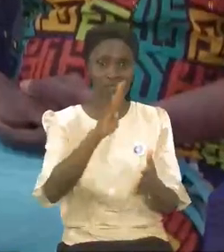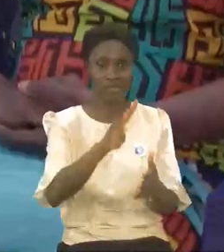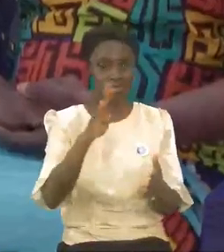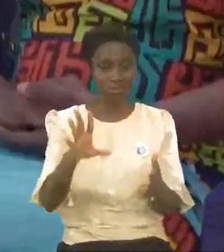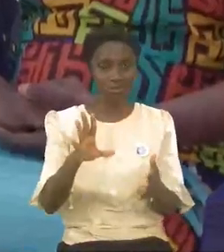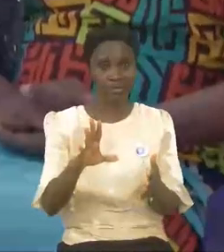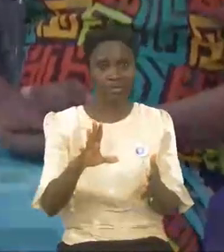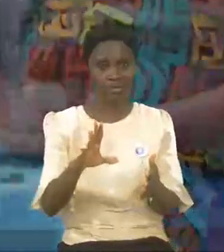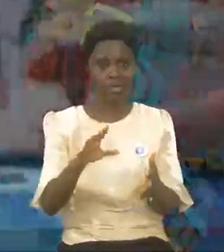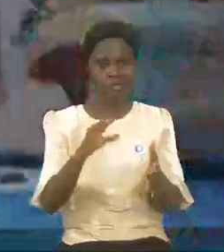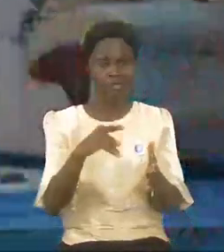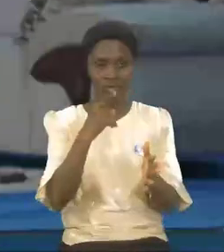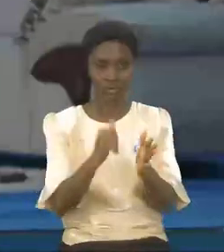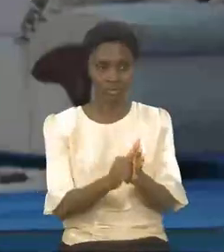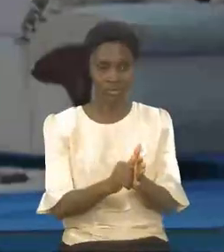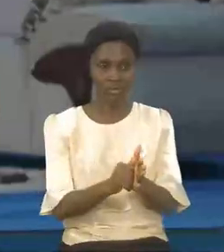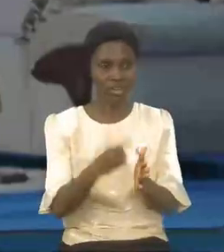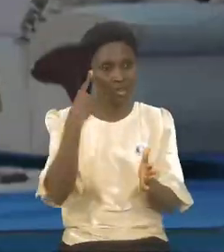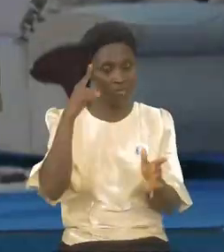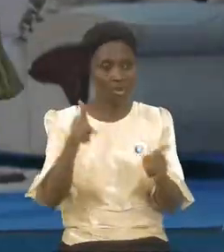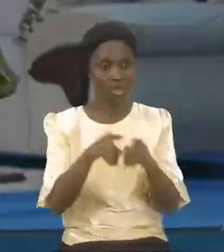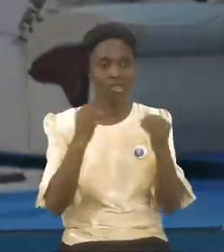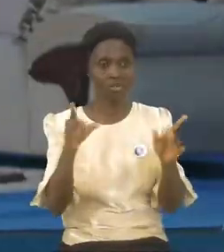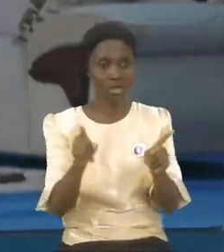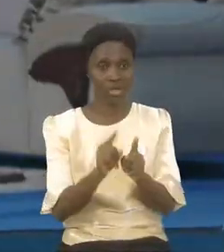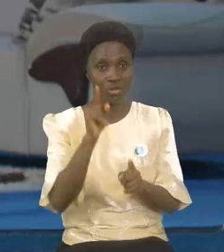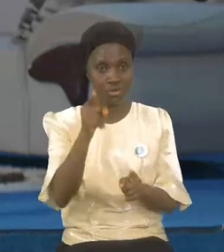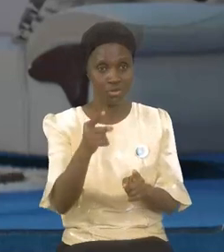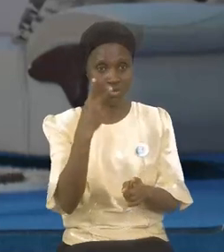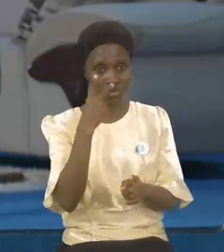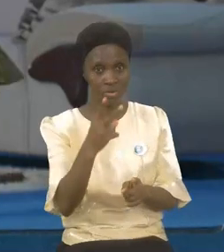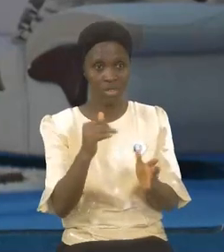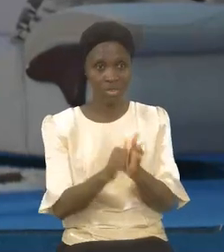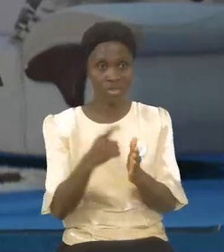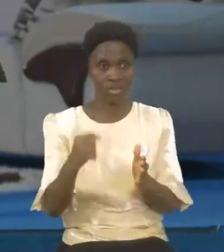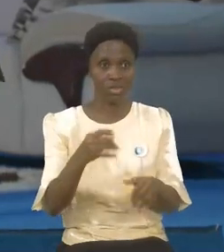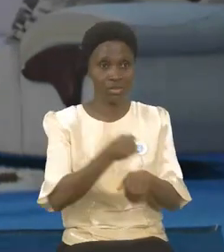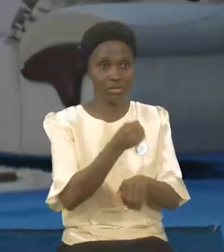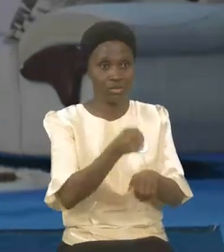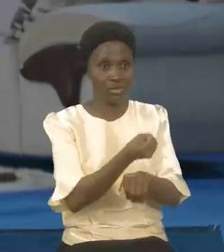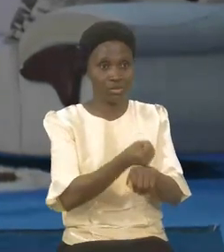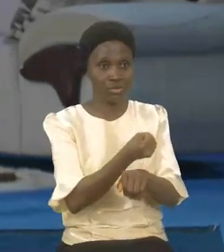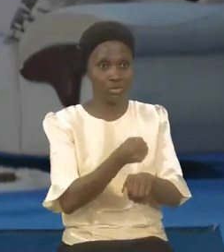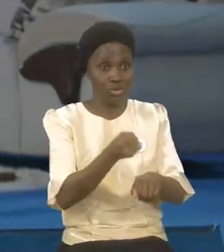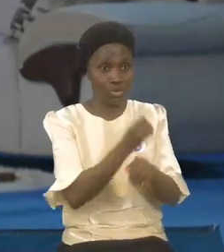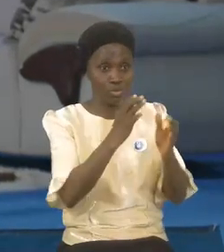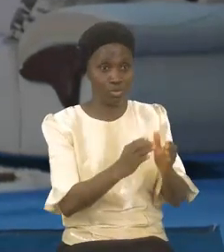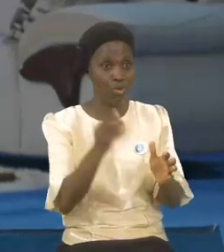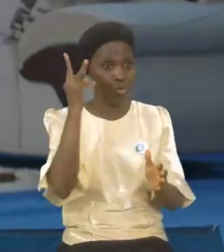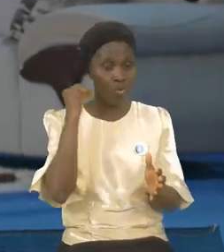45. C'est ce qu'indique la pierre que tu as vu se détacher de la